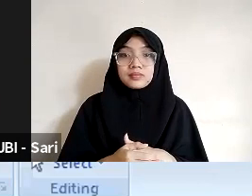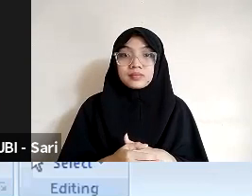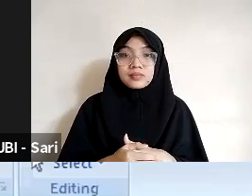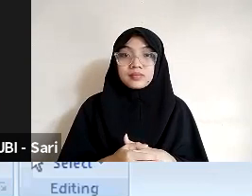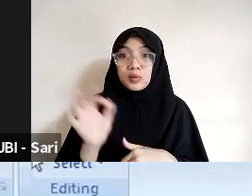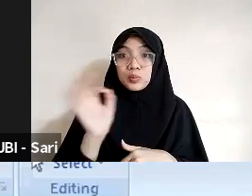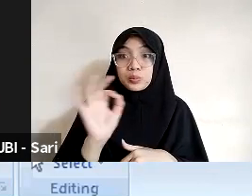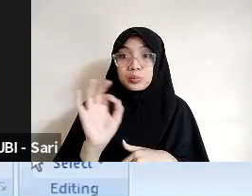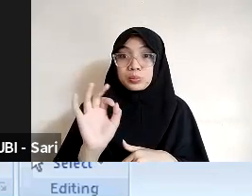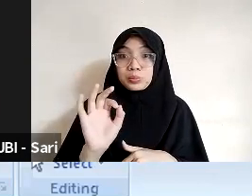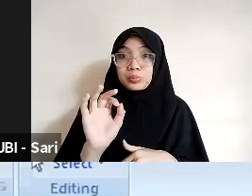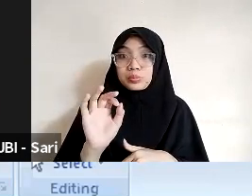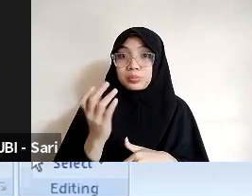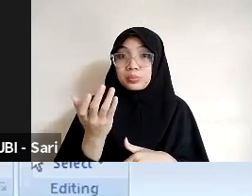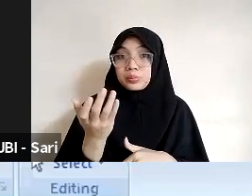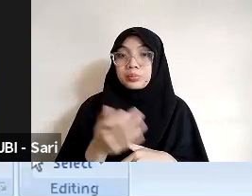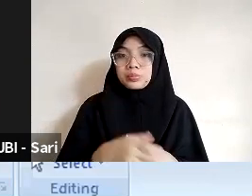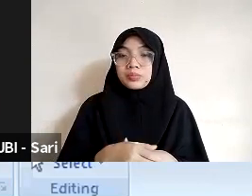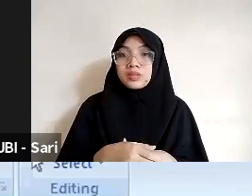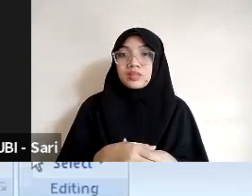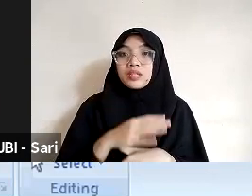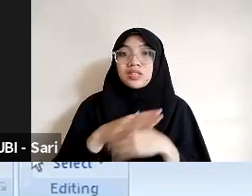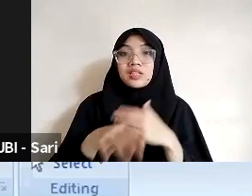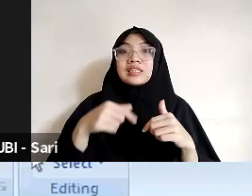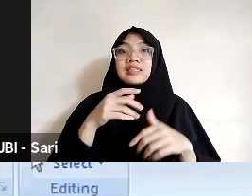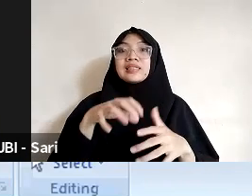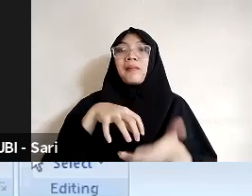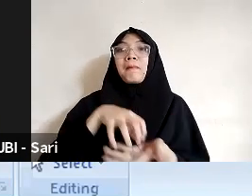ya? Kok jadi hitam semua di sini?